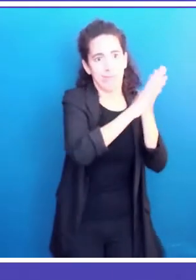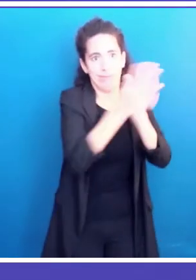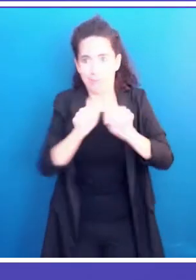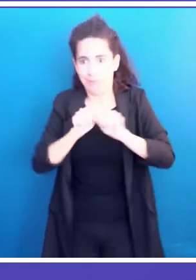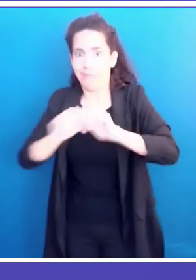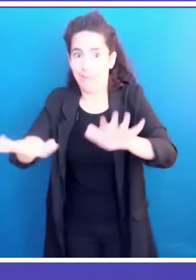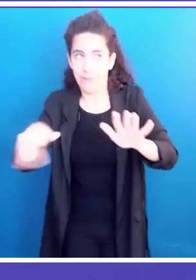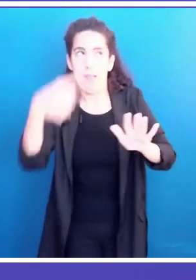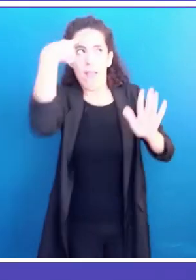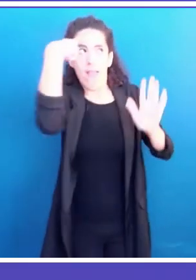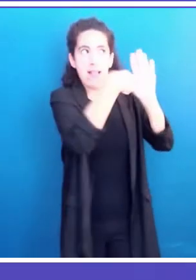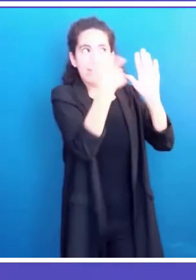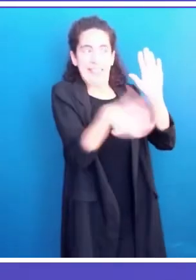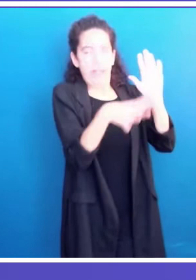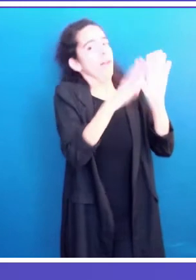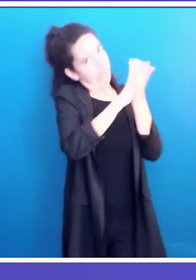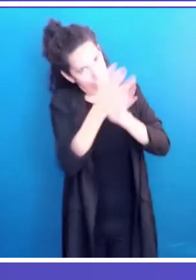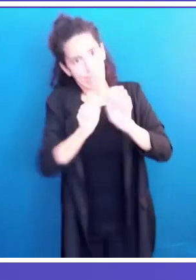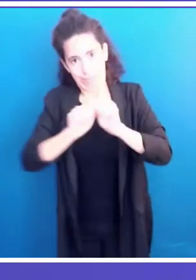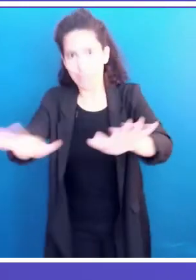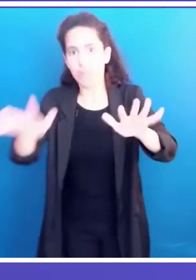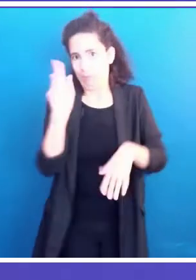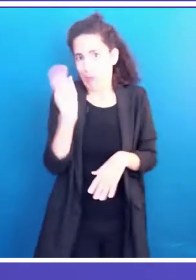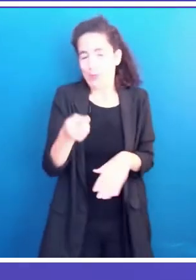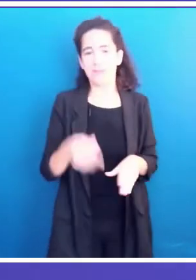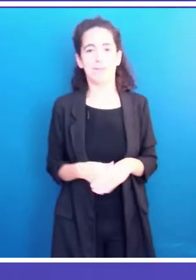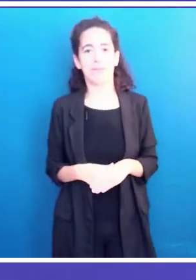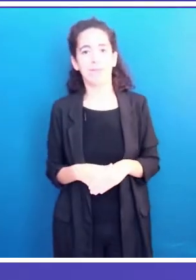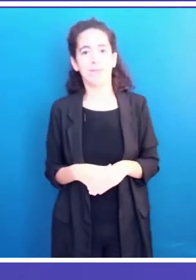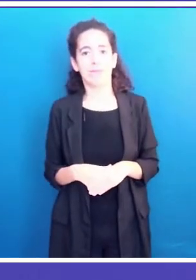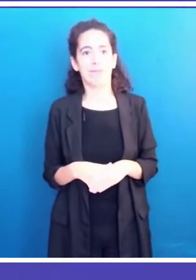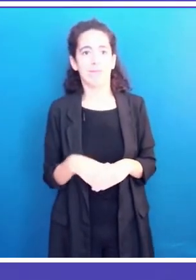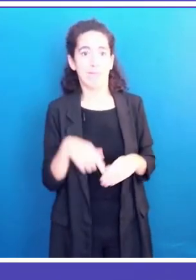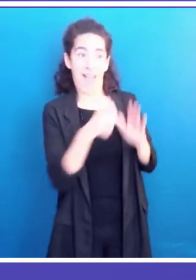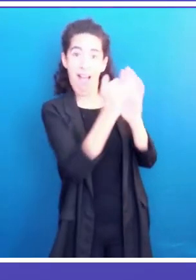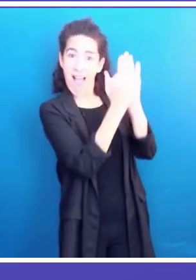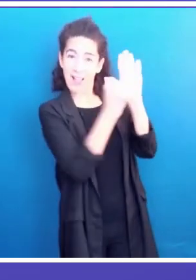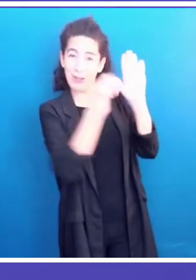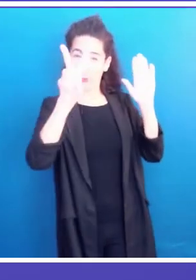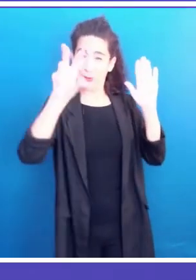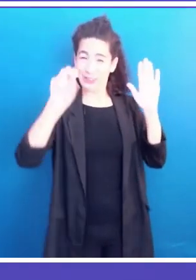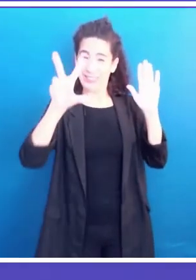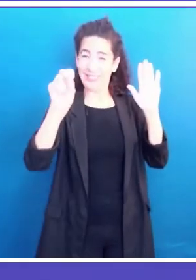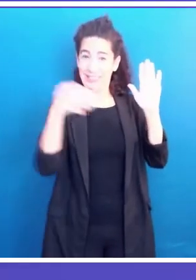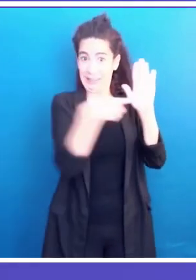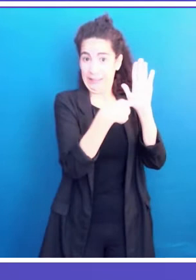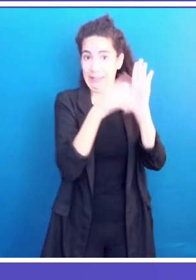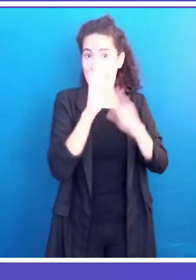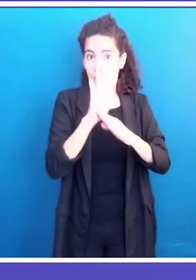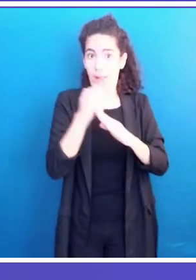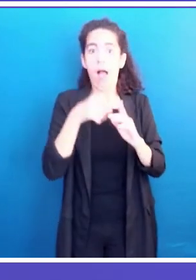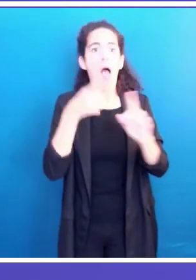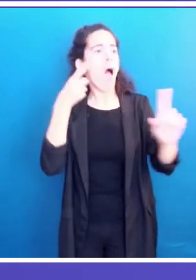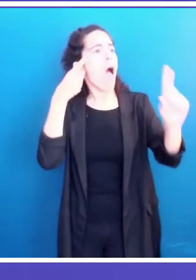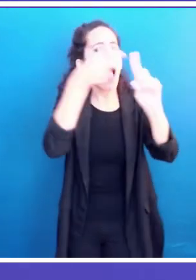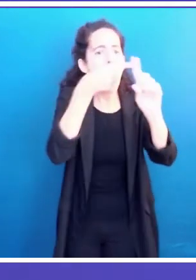فإذن هذه الأجندة يجب أن تحتوي على هذه العناصر. أجندة العام 2030 يجب أن